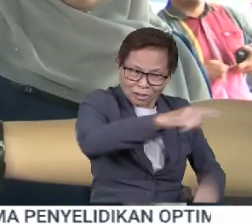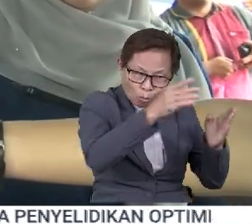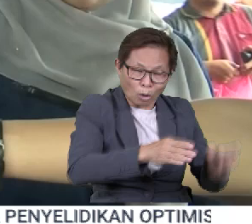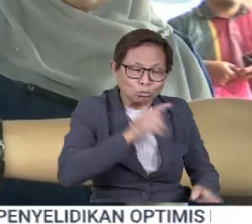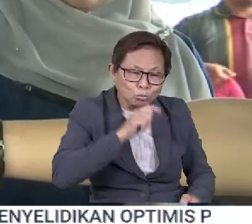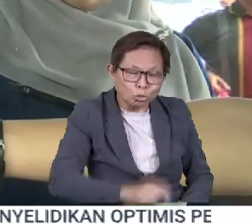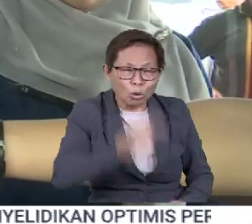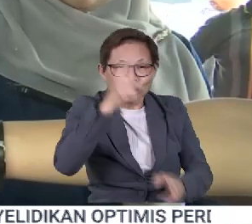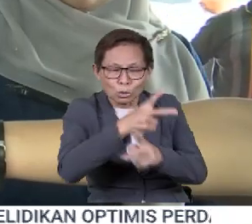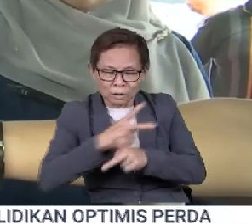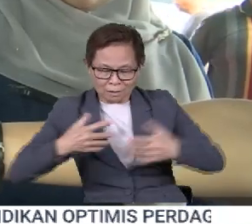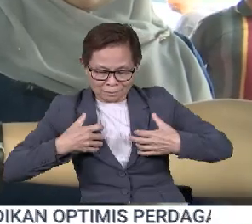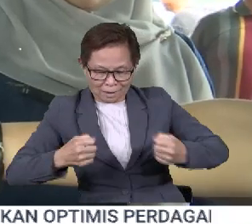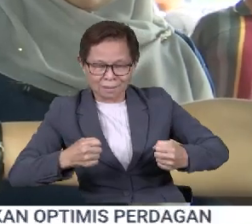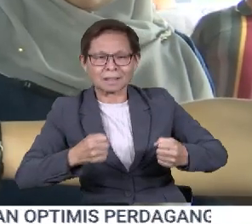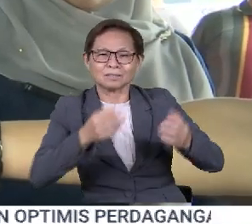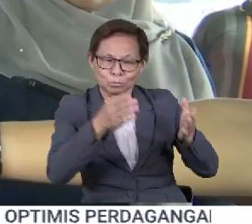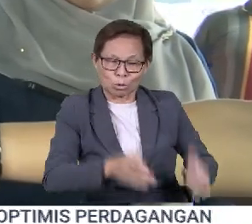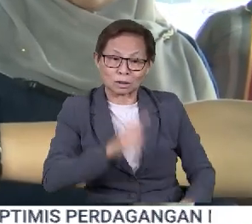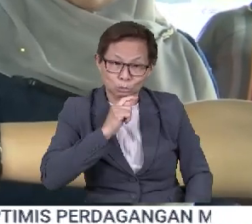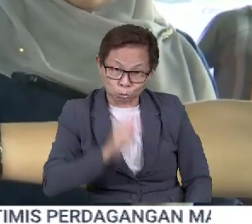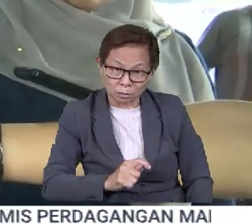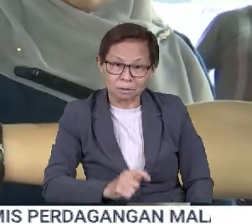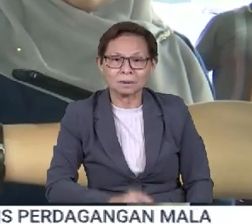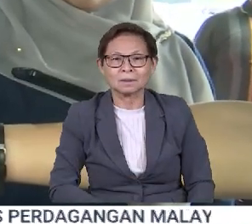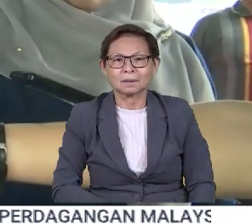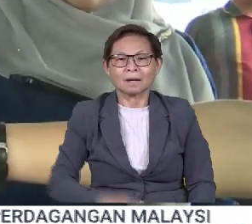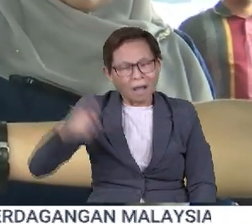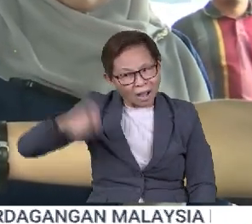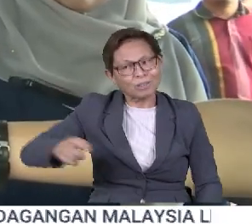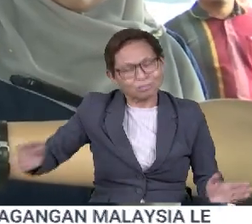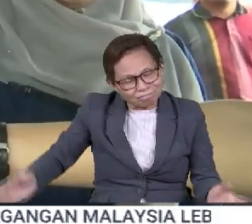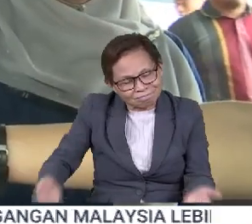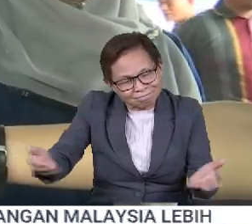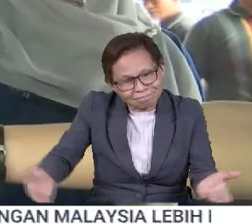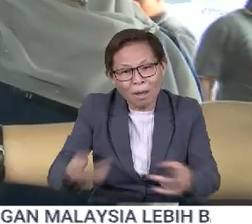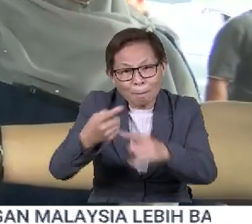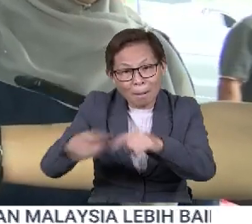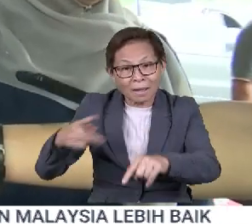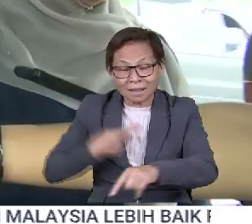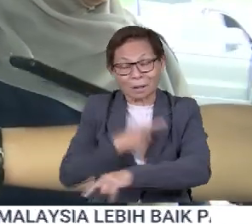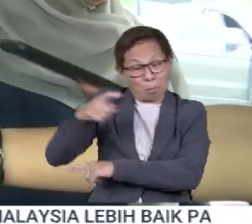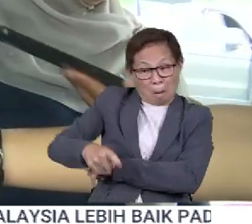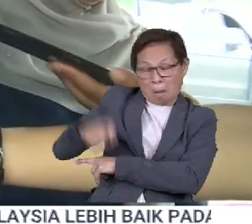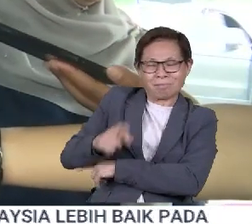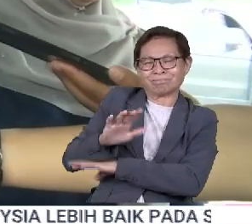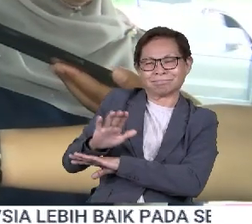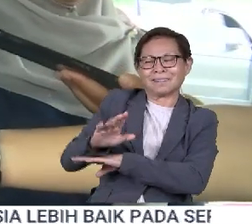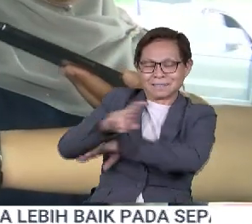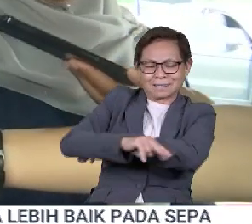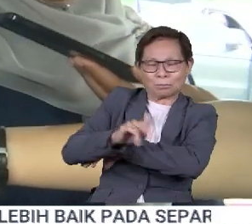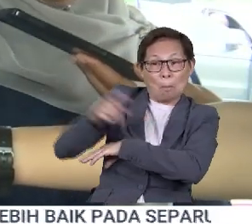untuk menjaga kesihatan mereka Jadi ini harus digalakkan tetapi kita bukan wajibkan lagi di negeri